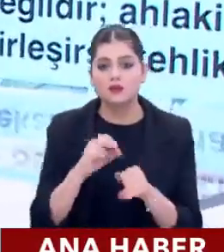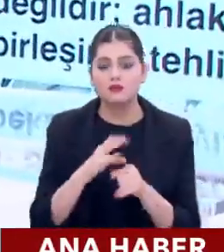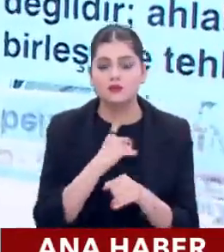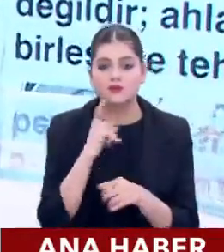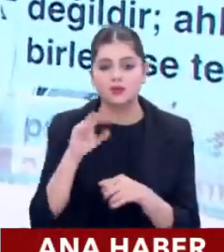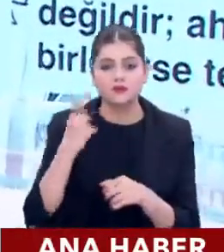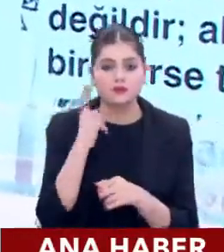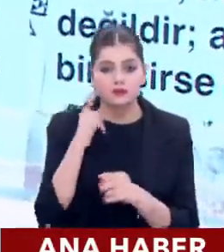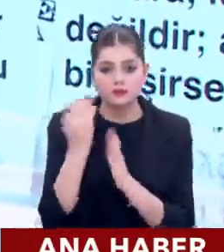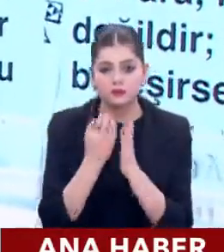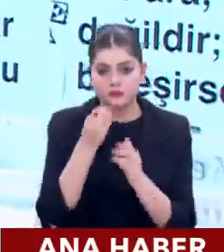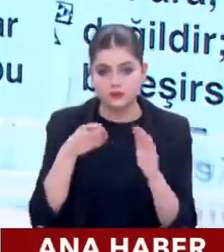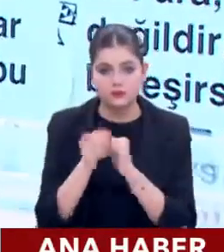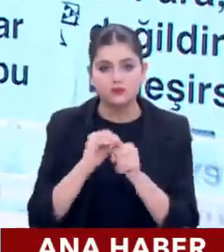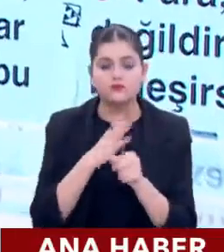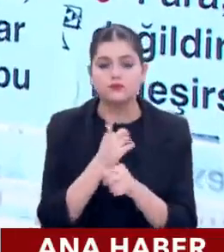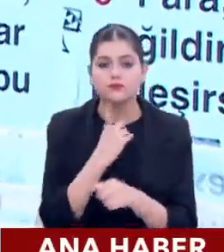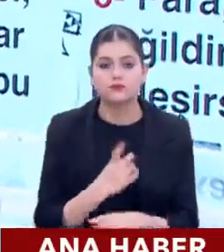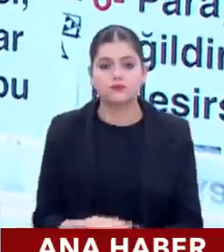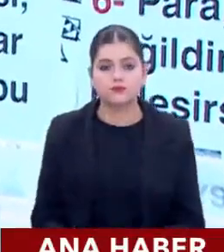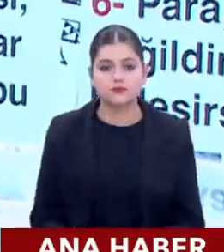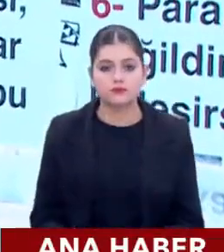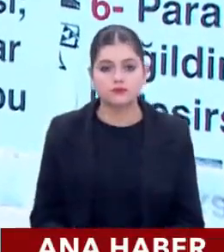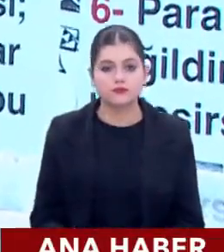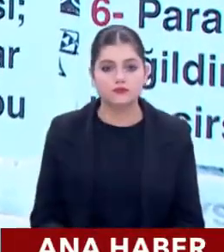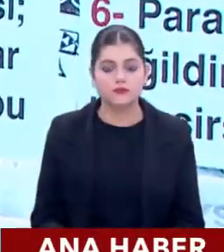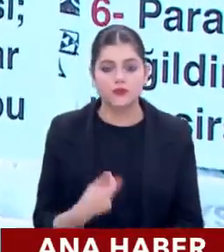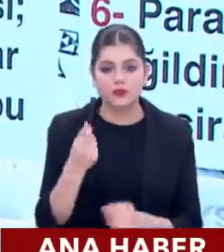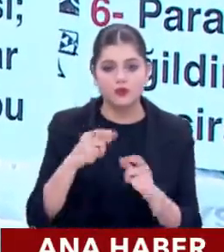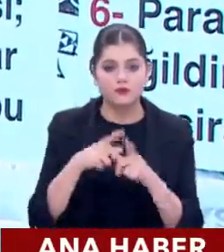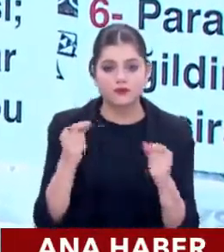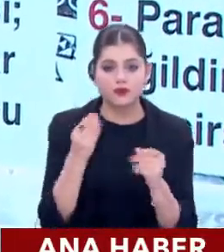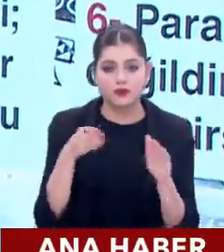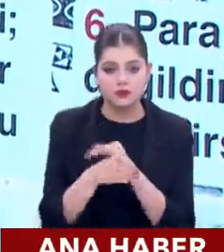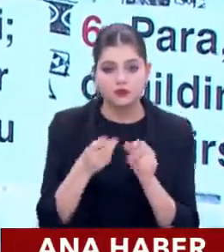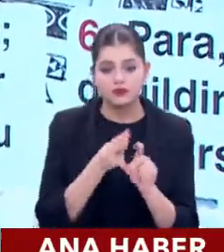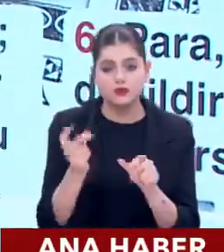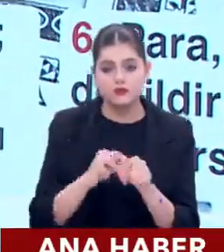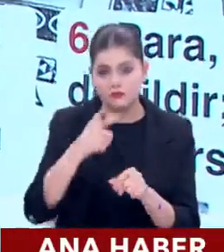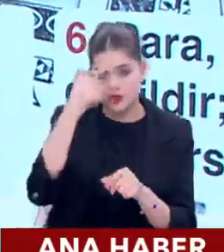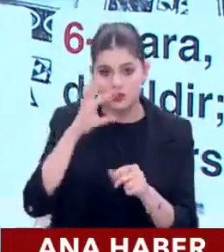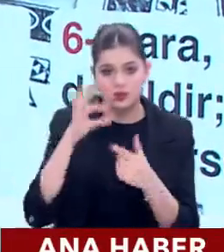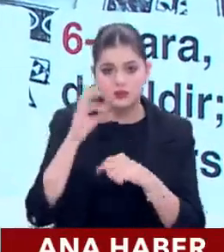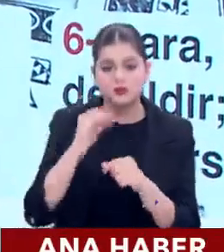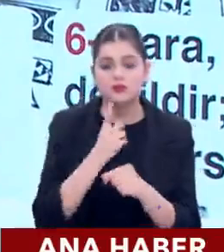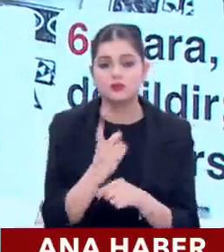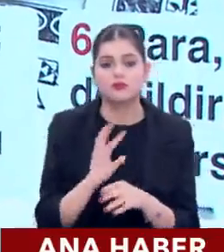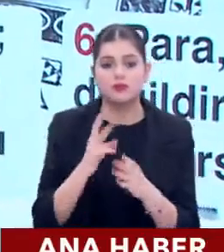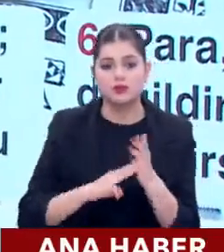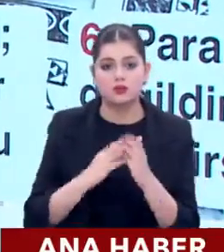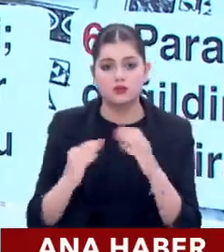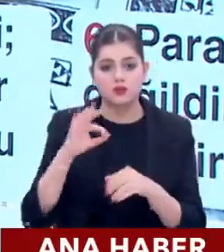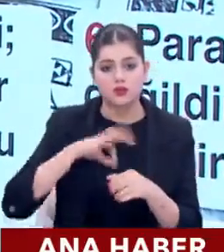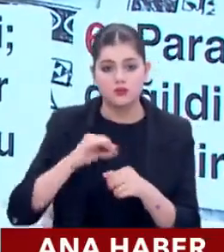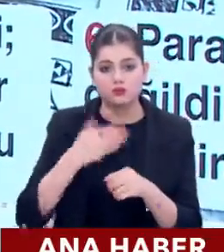fenomeniyle haberine de geleceğiz Efendim Eee para havuzuna çok para giriyor çıkışı belli insanlara ve yüksek